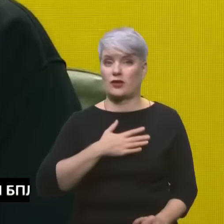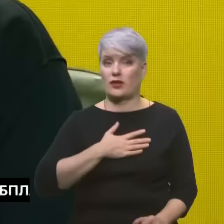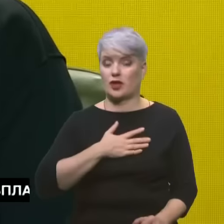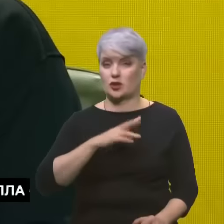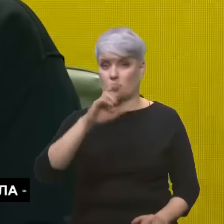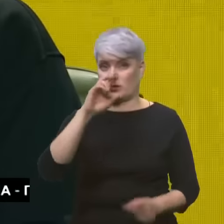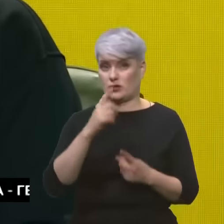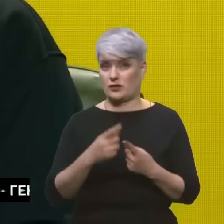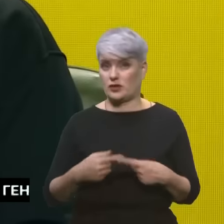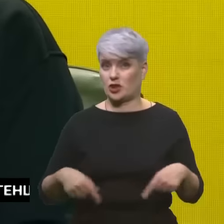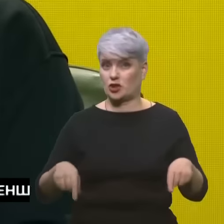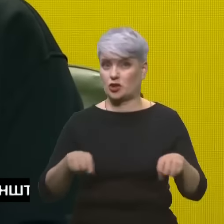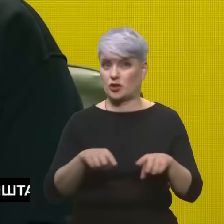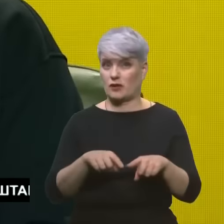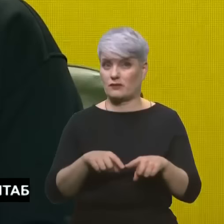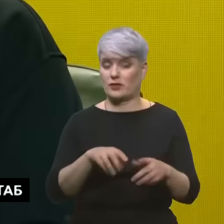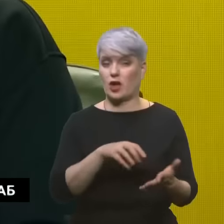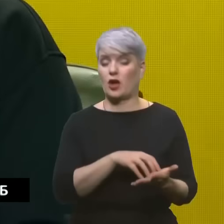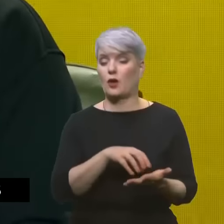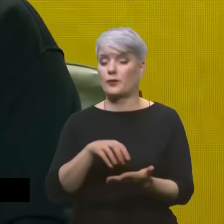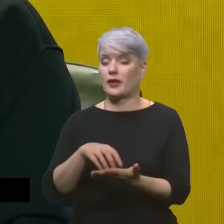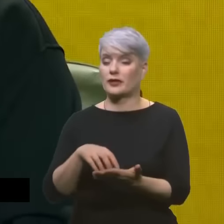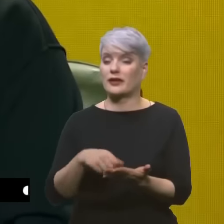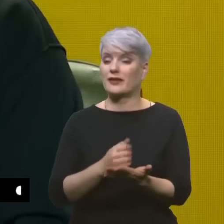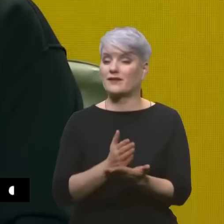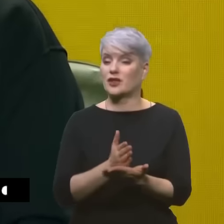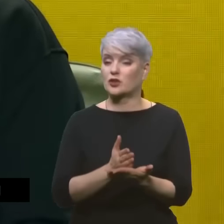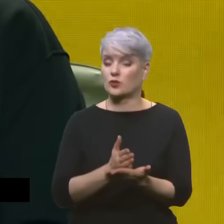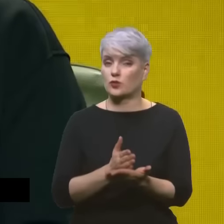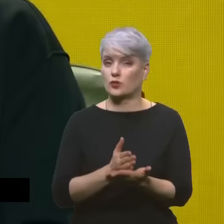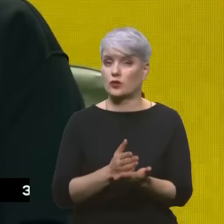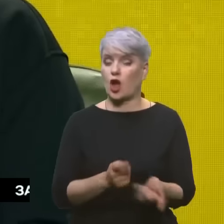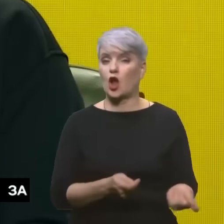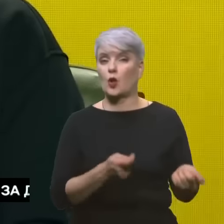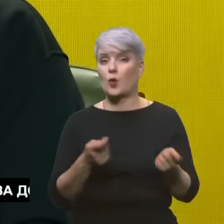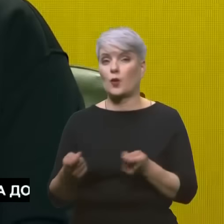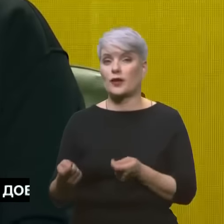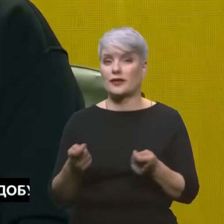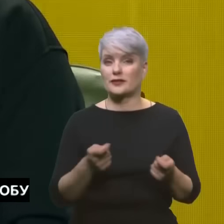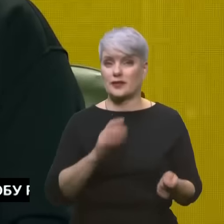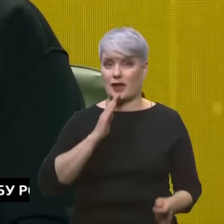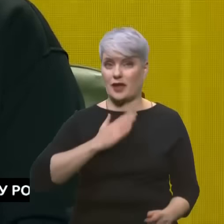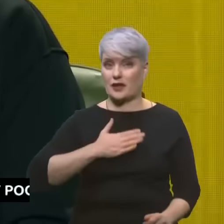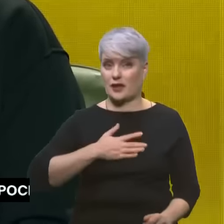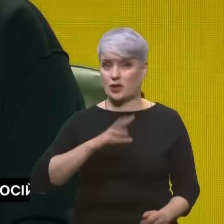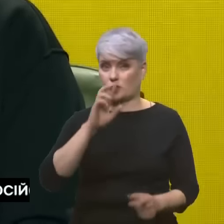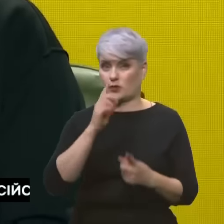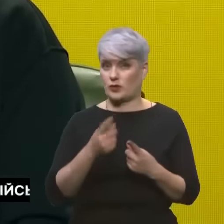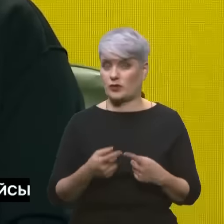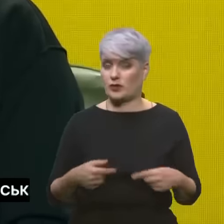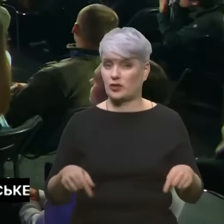держави, об'єкти інфраструктури, логістика нашої держави,